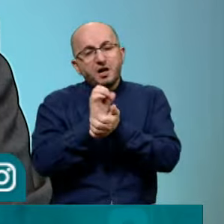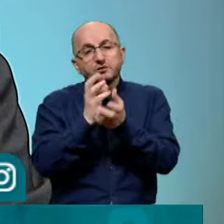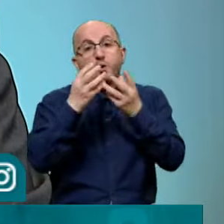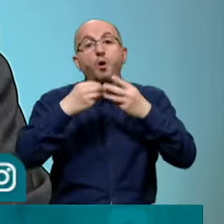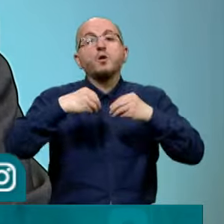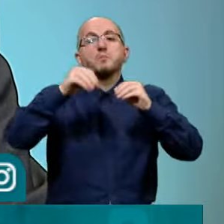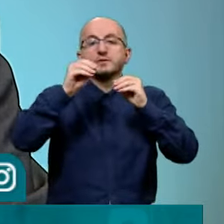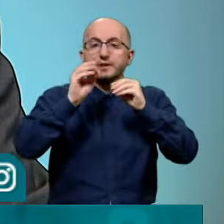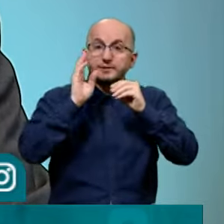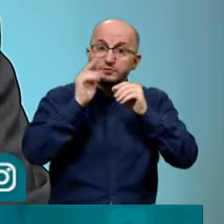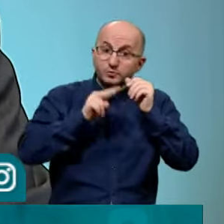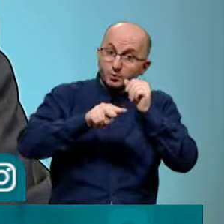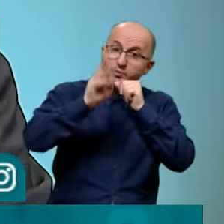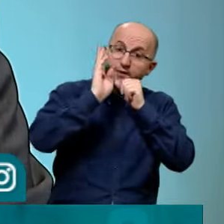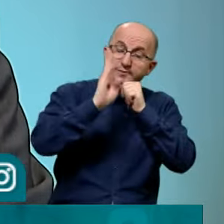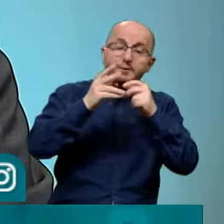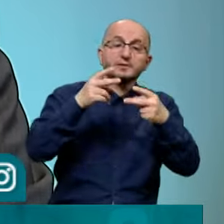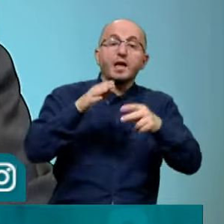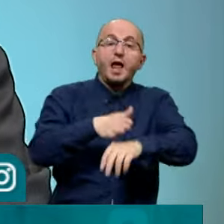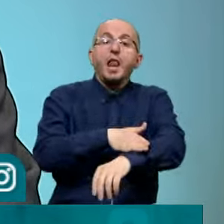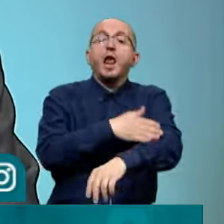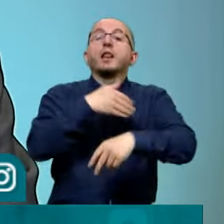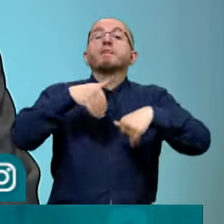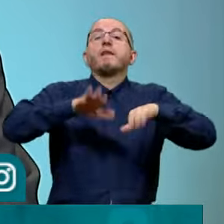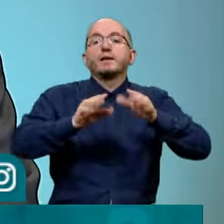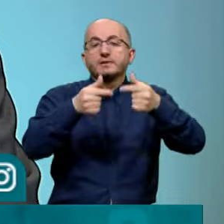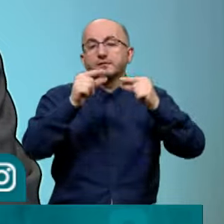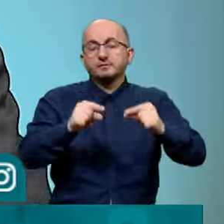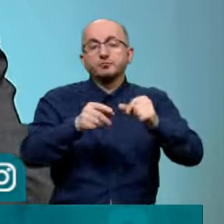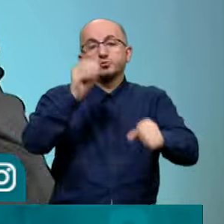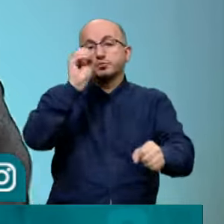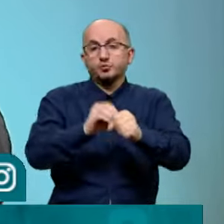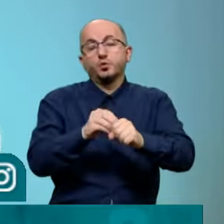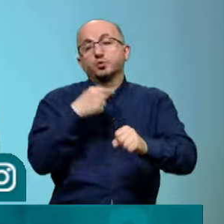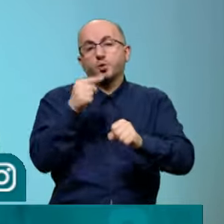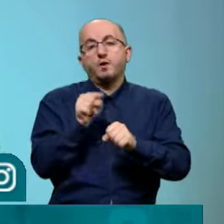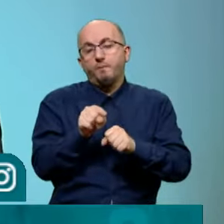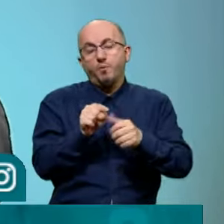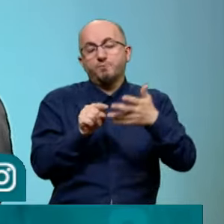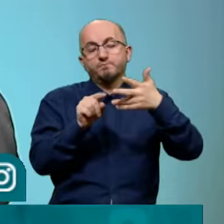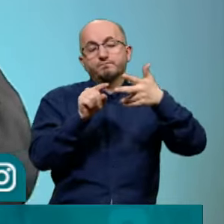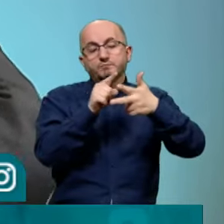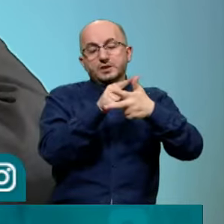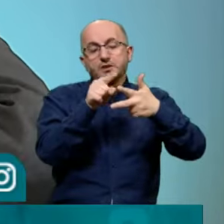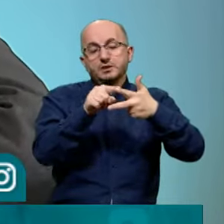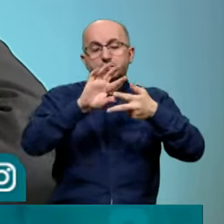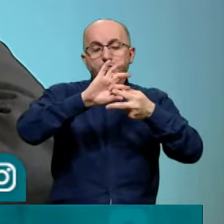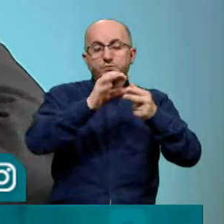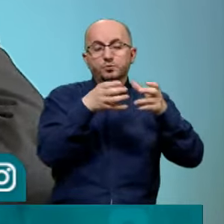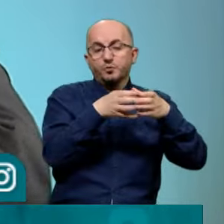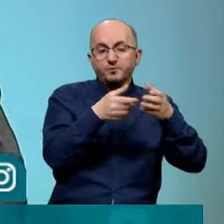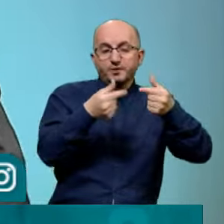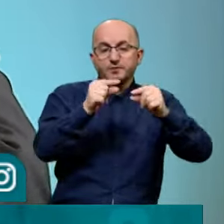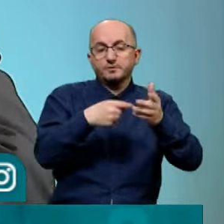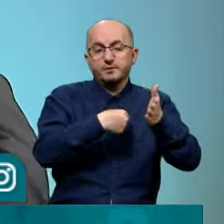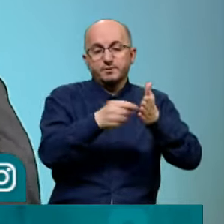gitmesi helal değildir hadisi en son diyor. O zaman bu son olduğuna göre Diğerleri neshedildi. birinci ve ikinci gruptaki hadisler ne